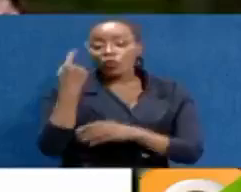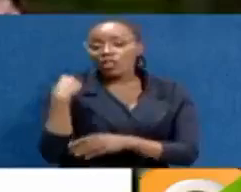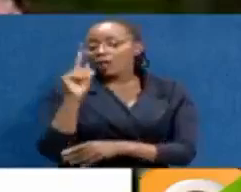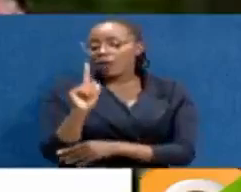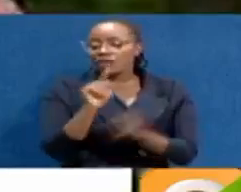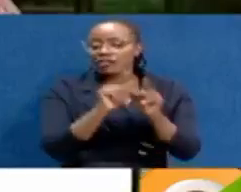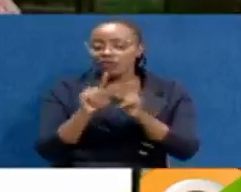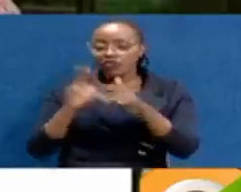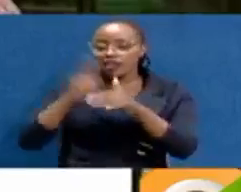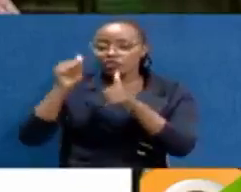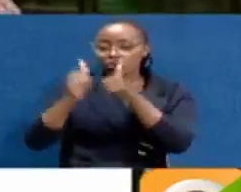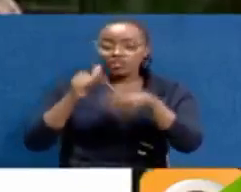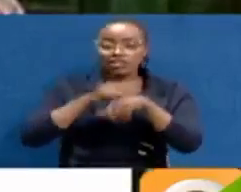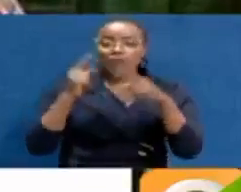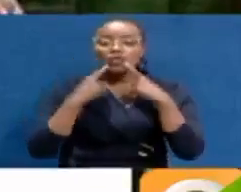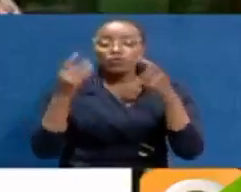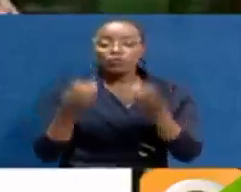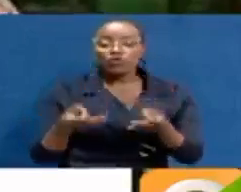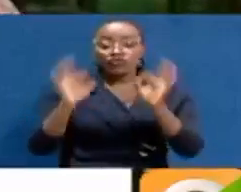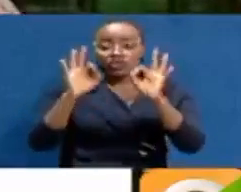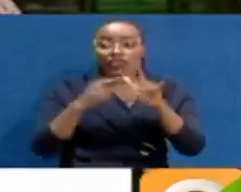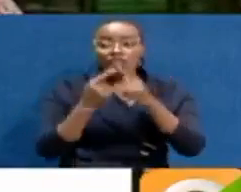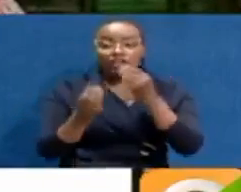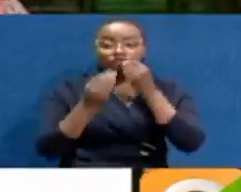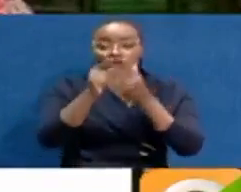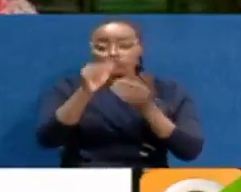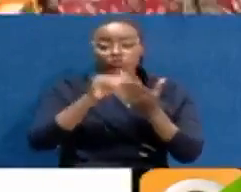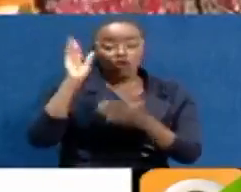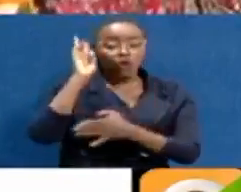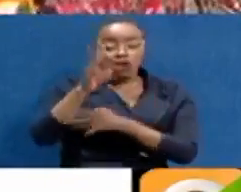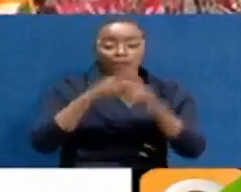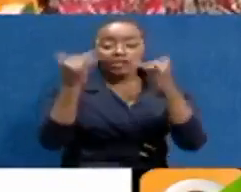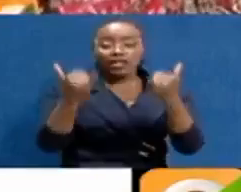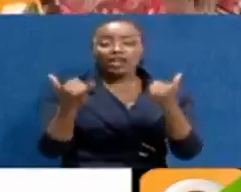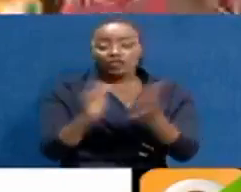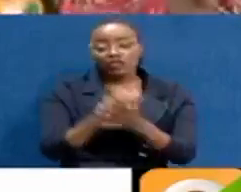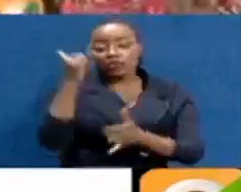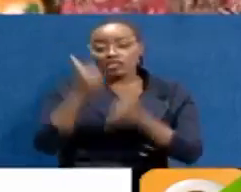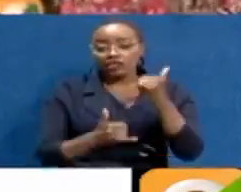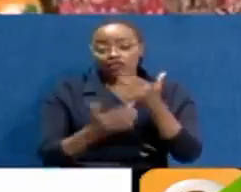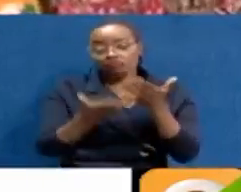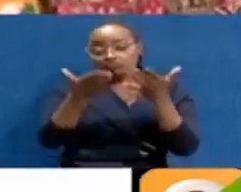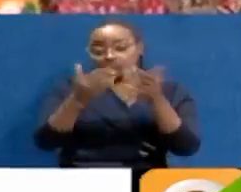pia upande wa matokeo yatakapotangazwa rasmi basi tutaweza kuwajuza zaidi. Lakini kwa sasa nikome hapo, Mwanahamisi.